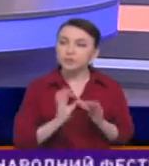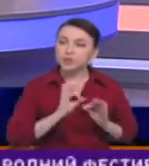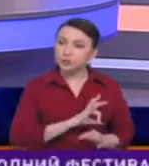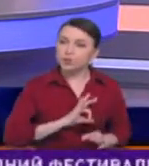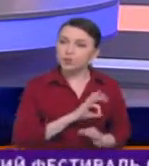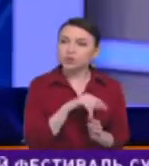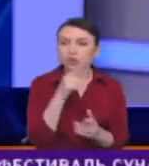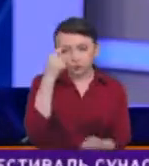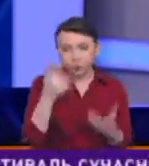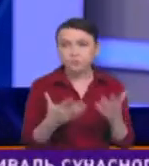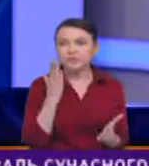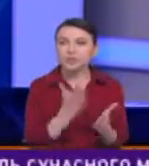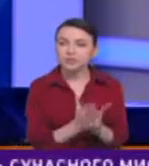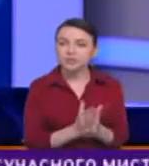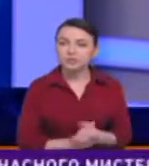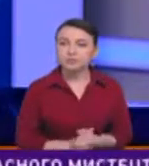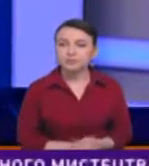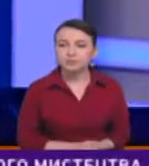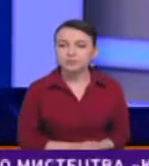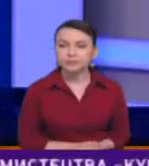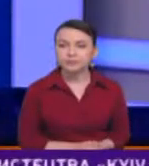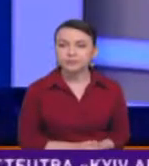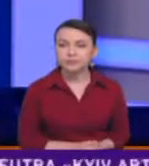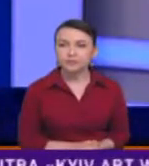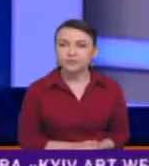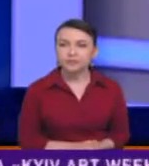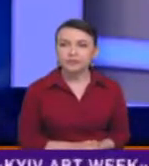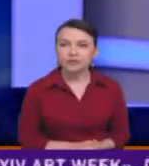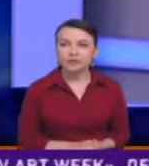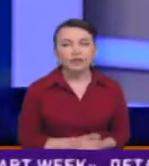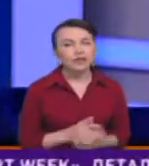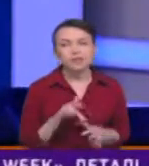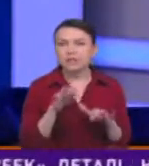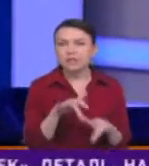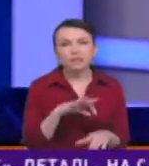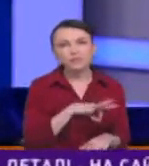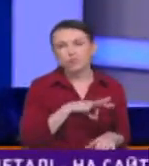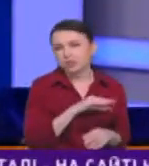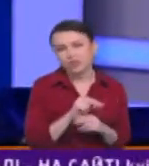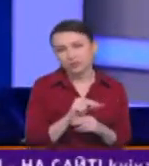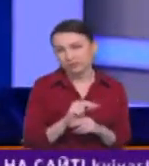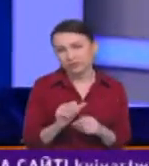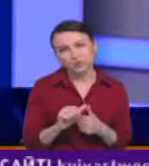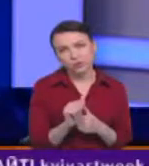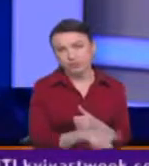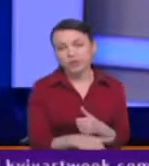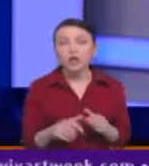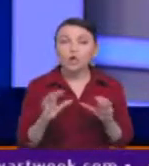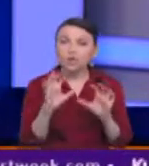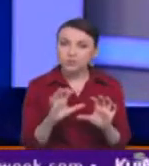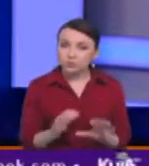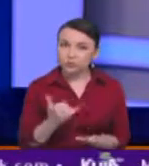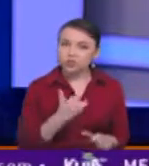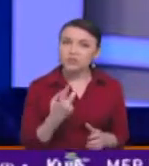4 тисячі поправок. Справа не в юридичних поправках. От Конституція. У нас є